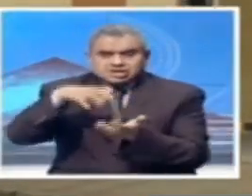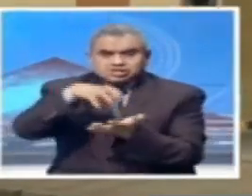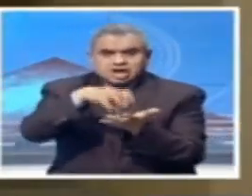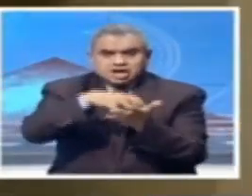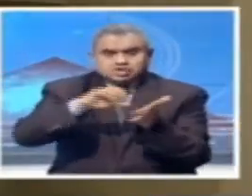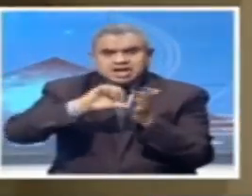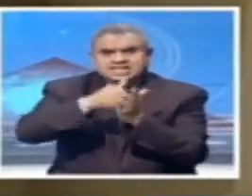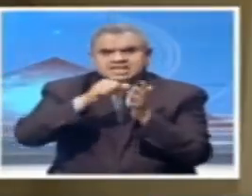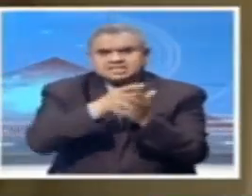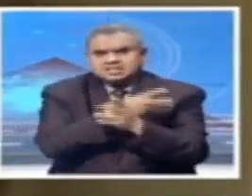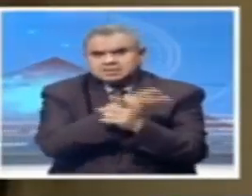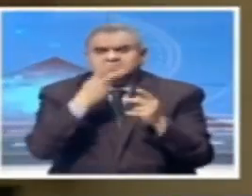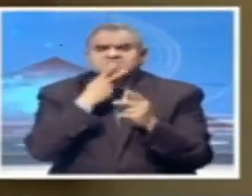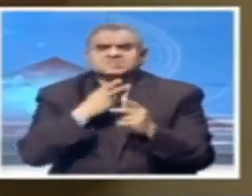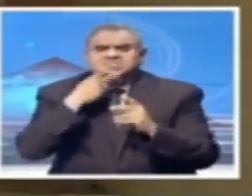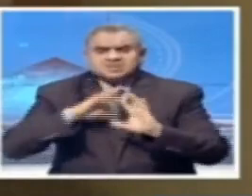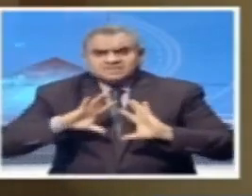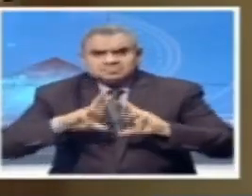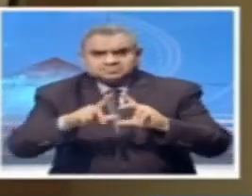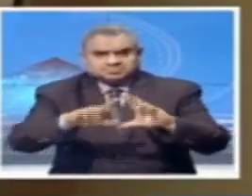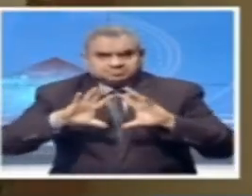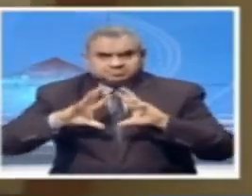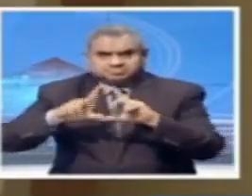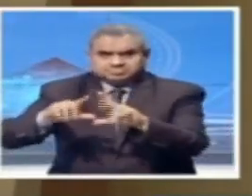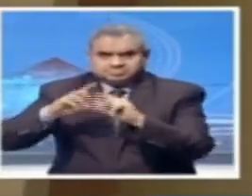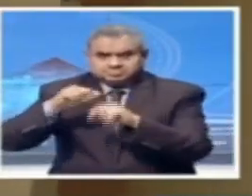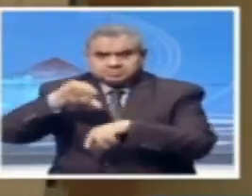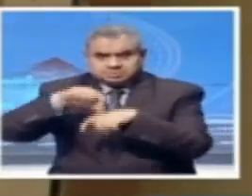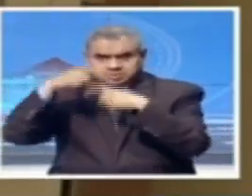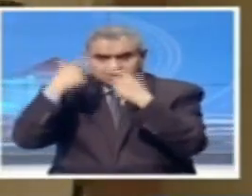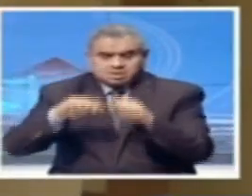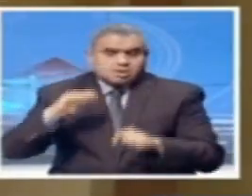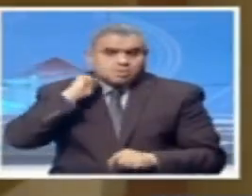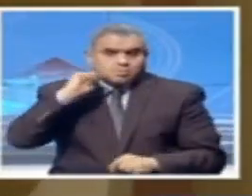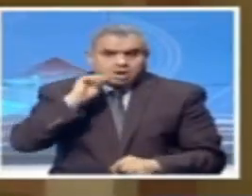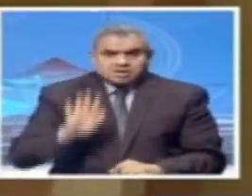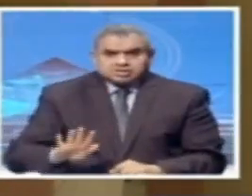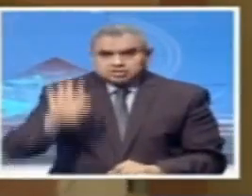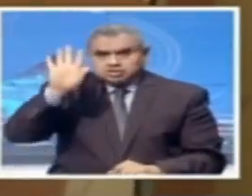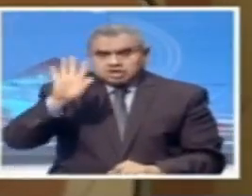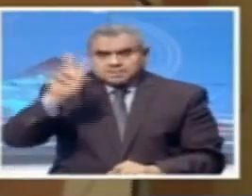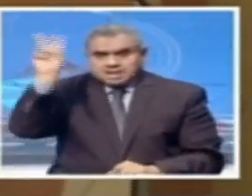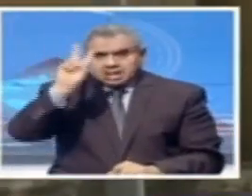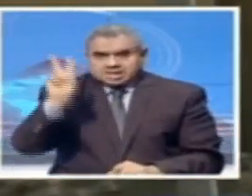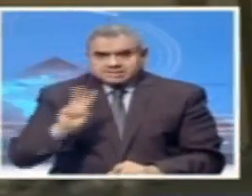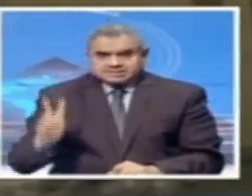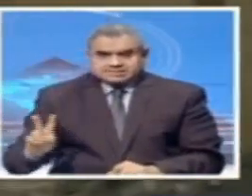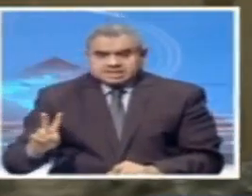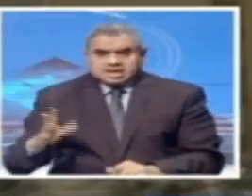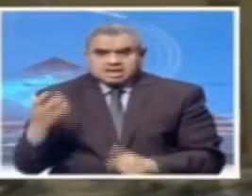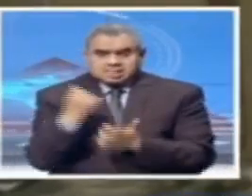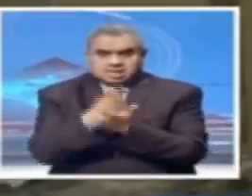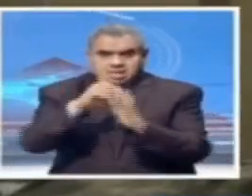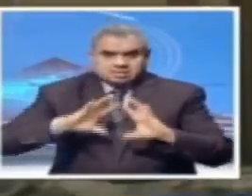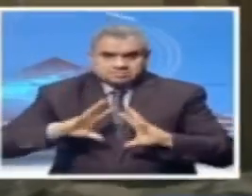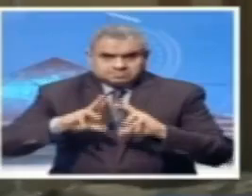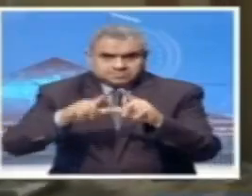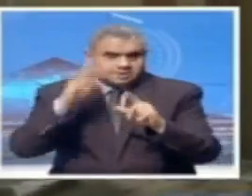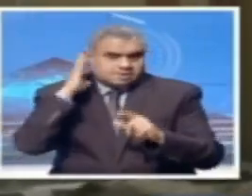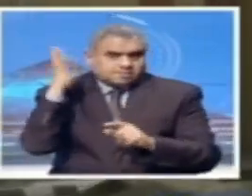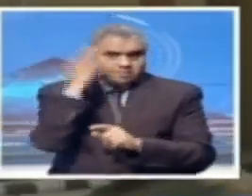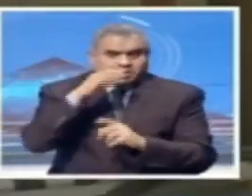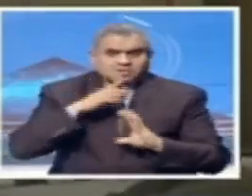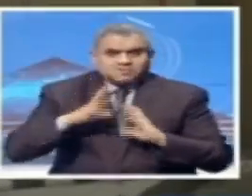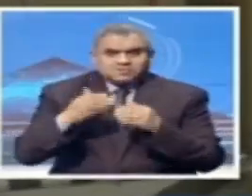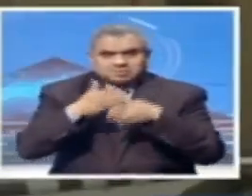في مصر بمشروعاتها المختلفة. محافظة شمال سيناء إحدى المحافظات التي واكبت الطفرة الكبيرة في